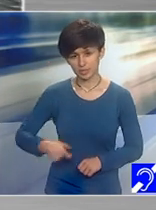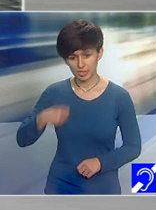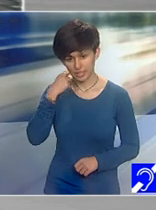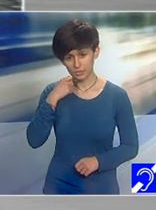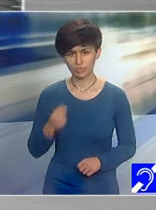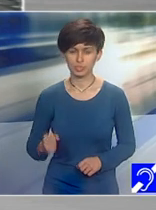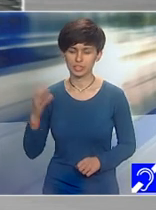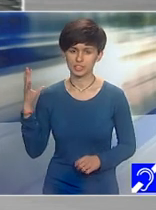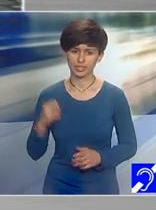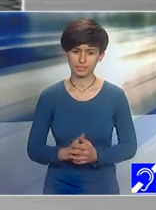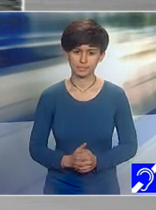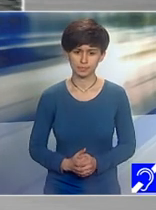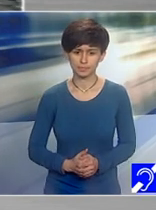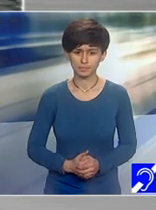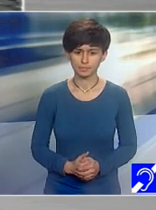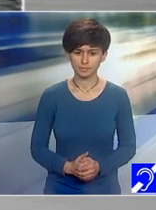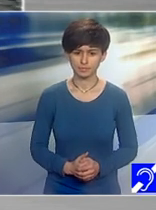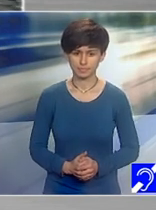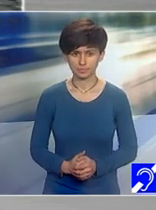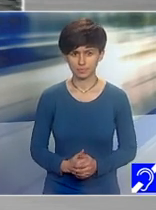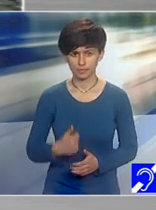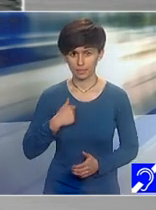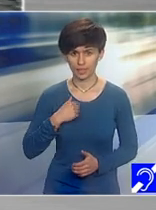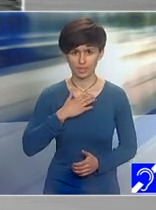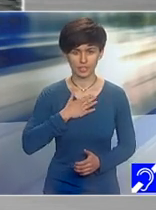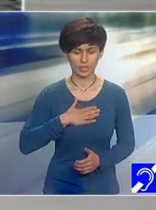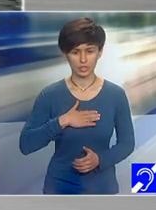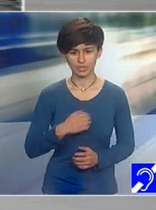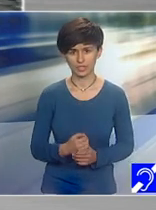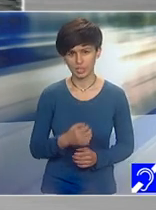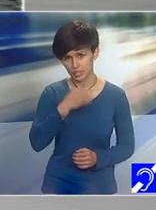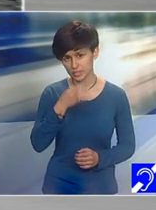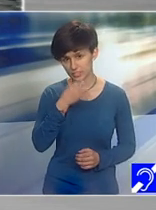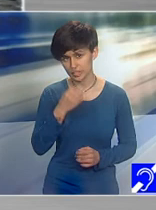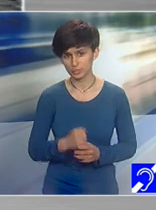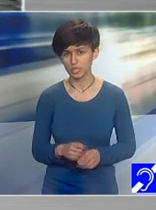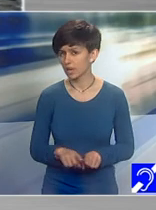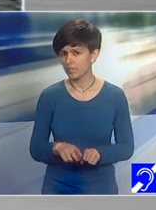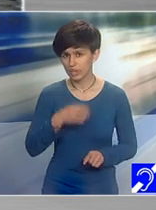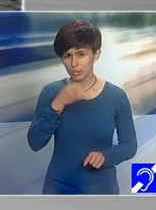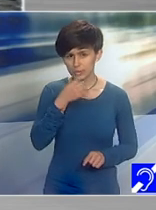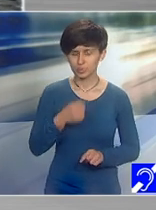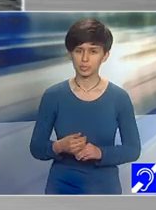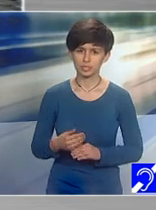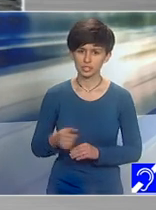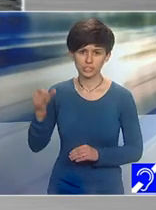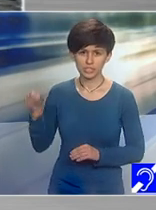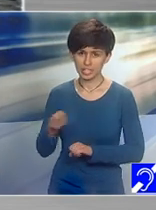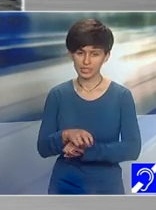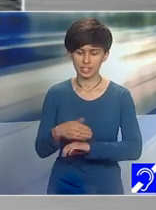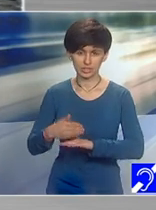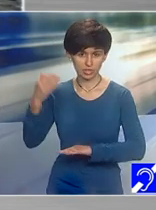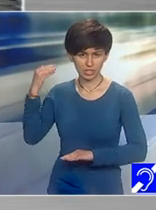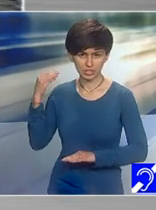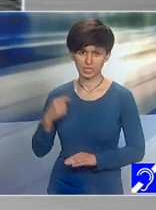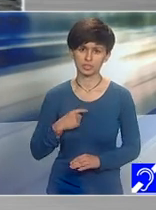venit! Bună seara, bine v-am găsit! În primul rând, așa cum le-am spus și celorlalți candidați ce au fost prezenți în platoul nostru, ne aflăm